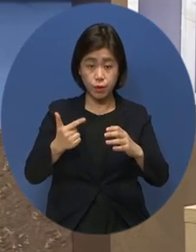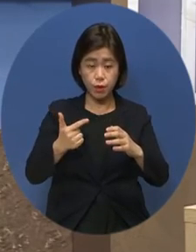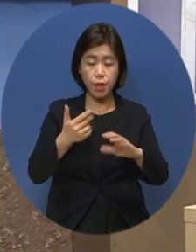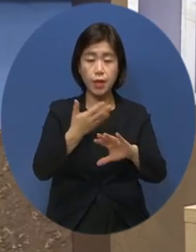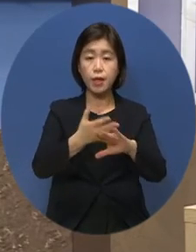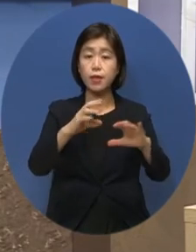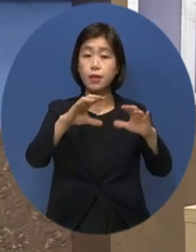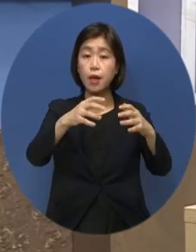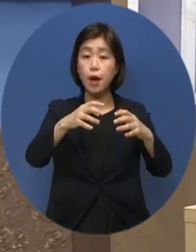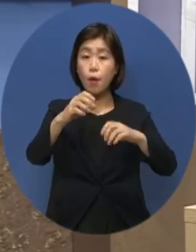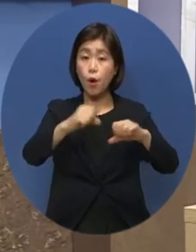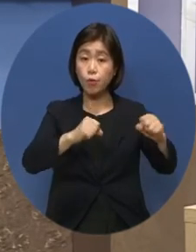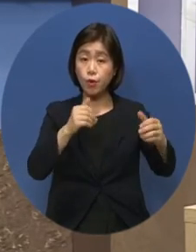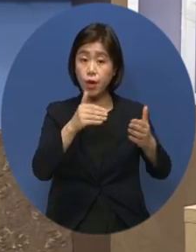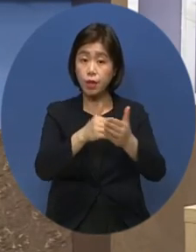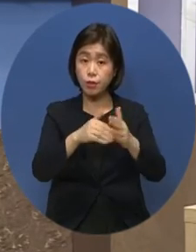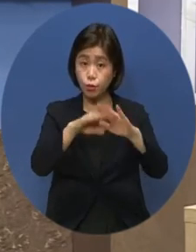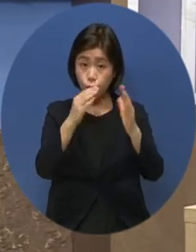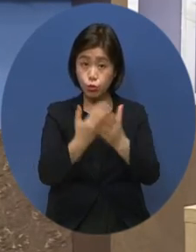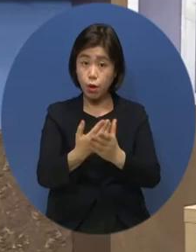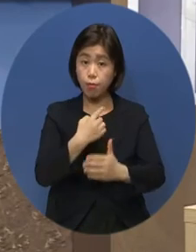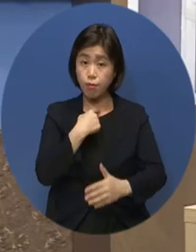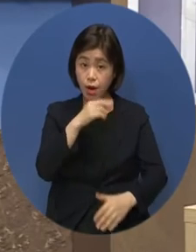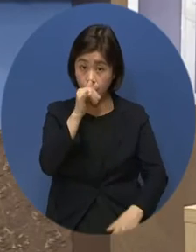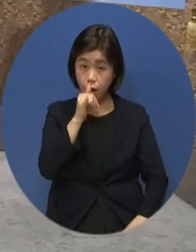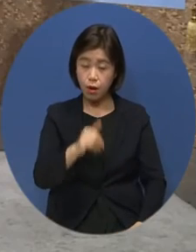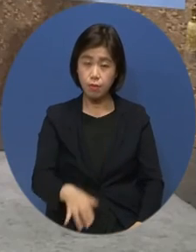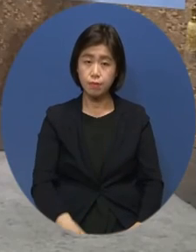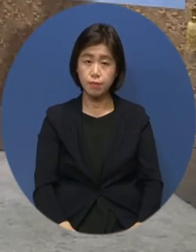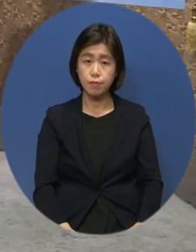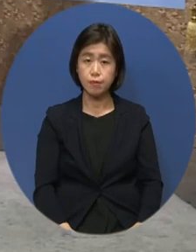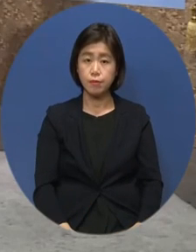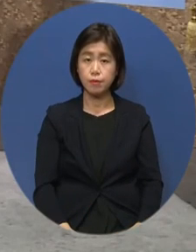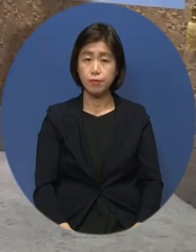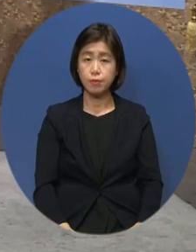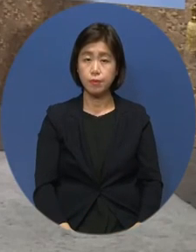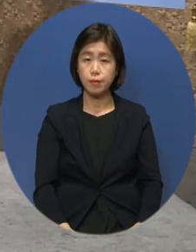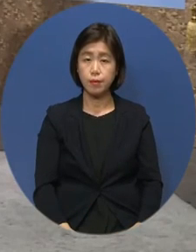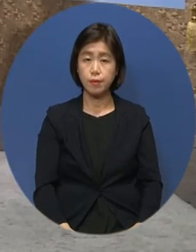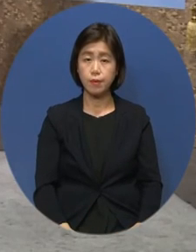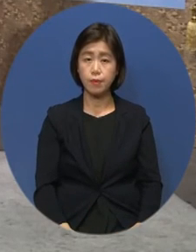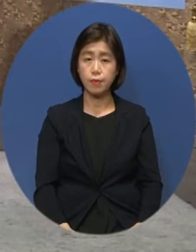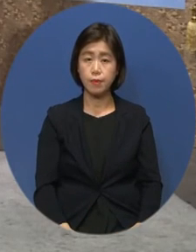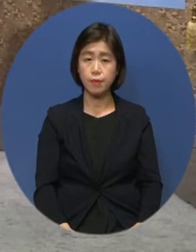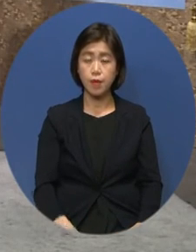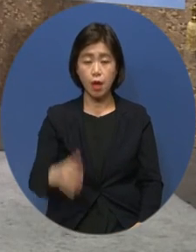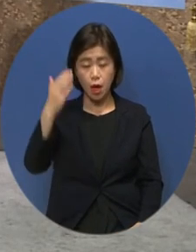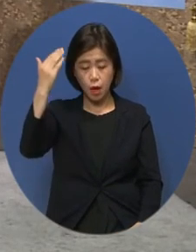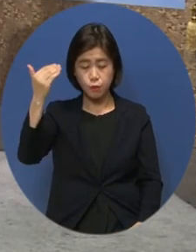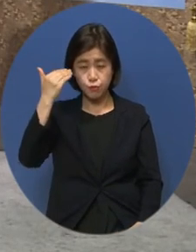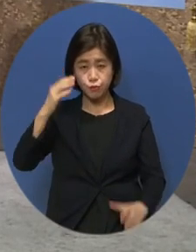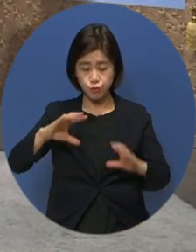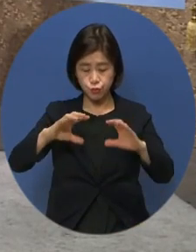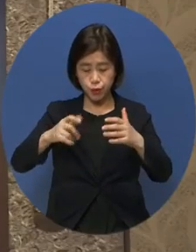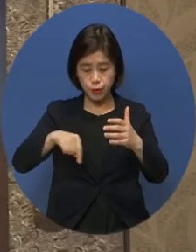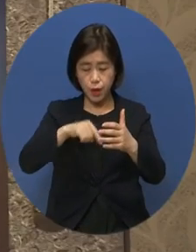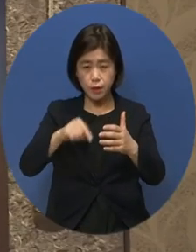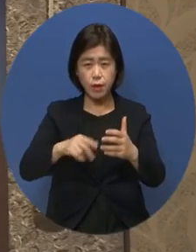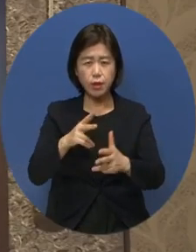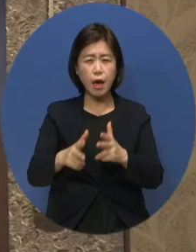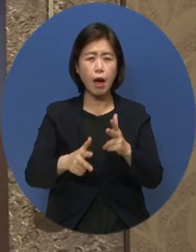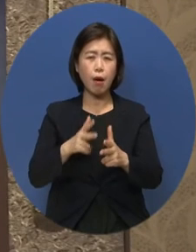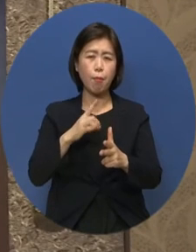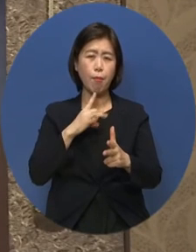활동까지 하셨다고 들었거든요 4 아무래도 이제 국내에서 사업을 하다가 보니